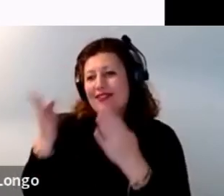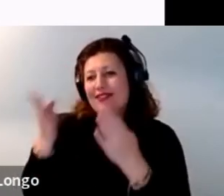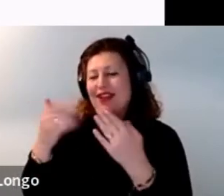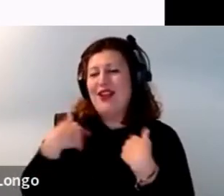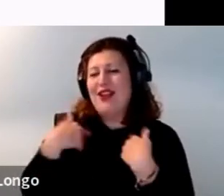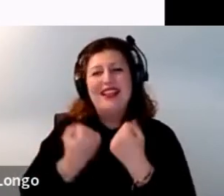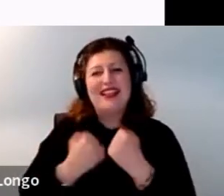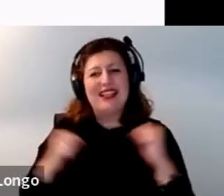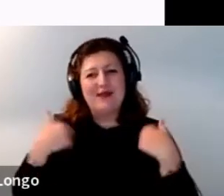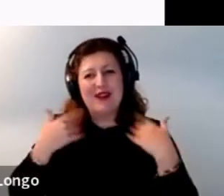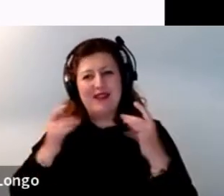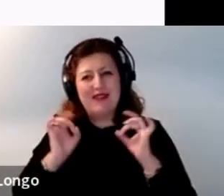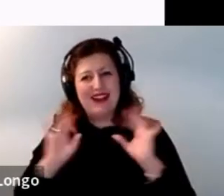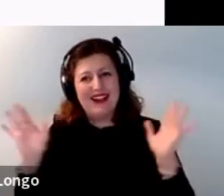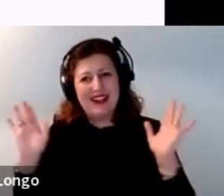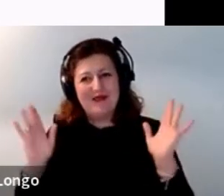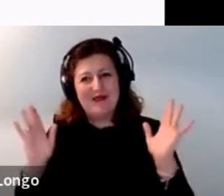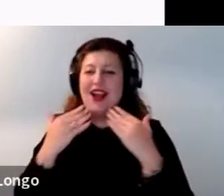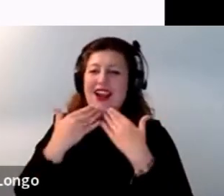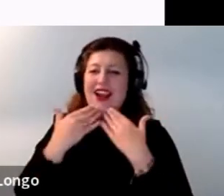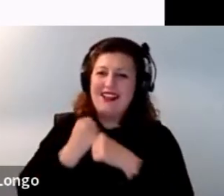disposizione. A voi la linea.